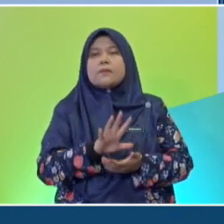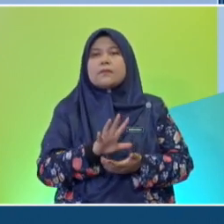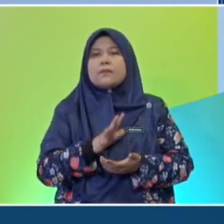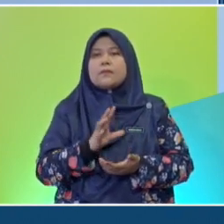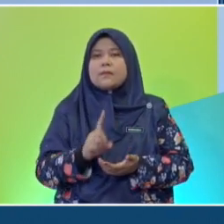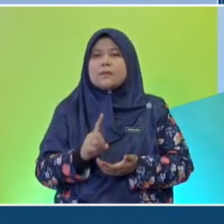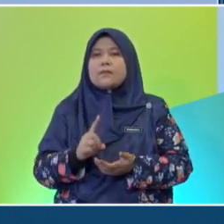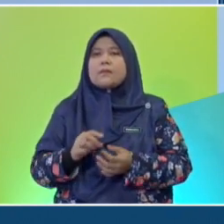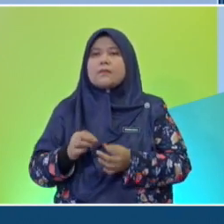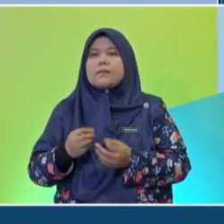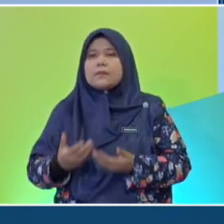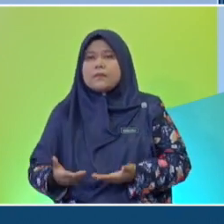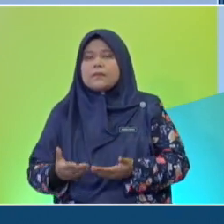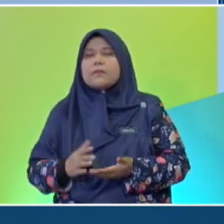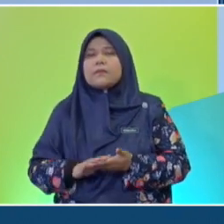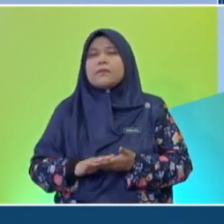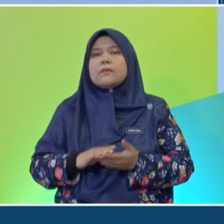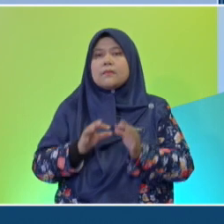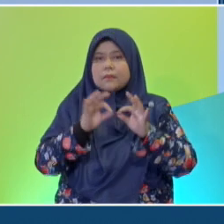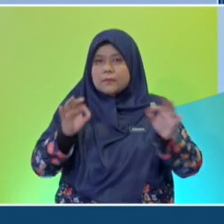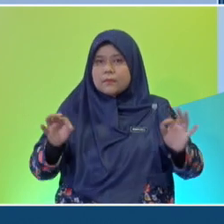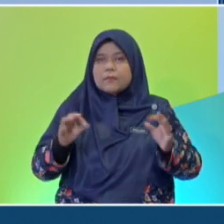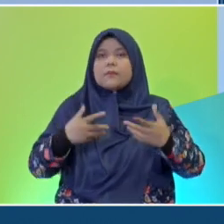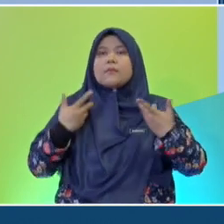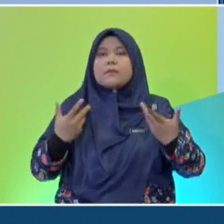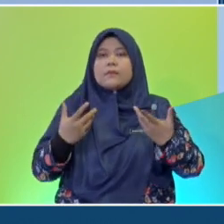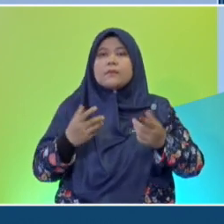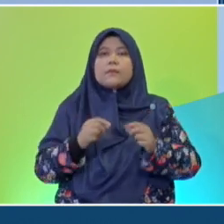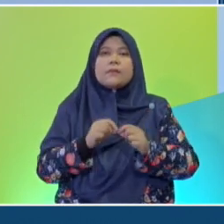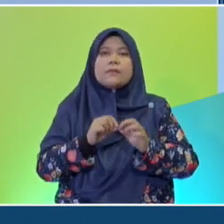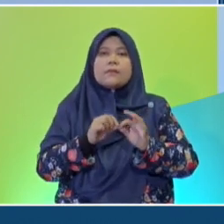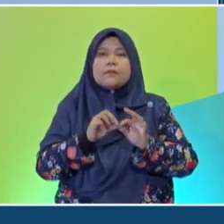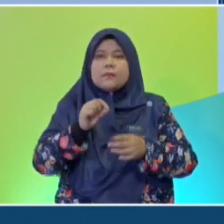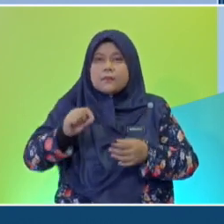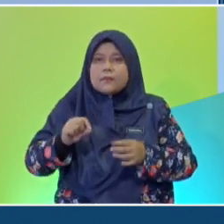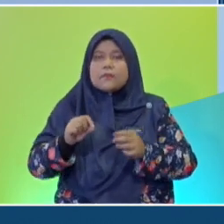Jadi bagaimana dari ayah itu kita tulis adalah bentuk